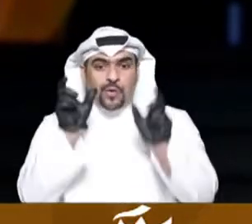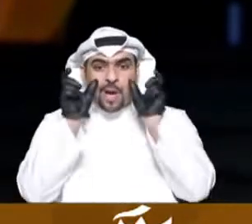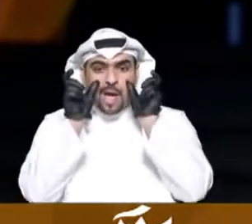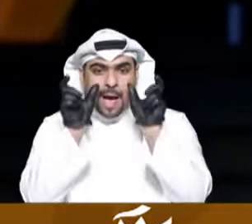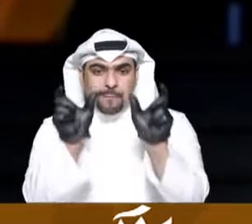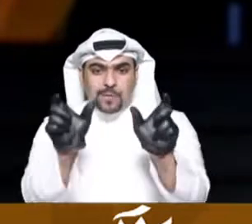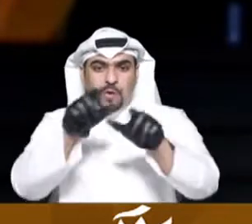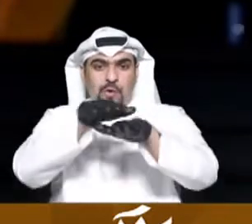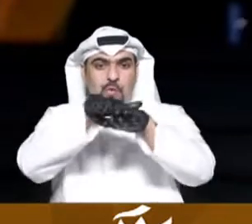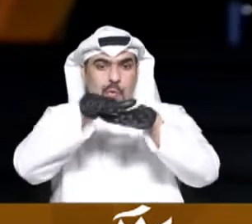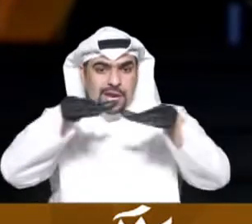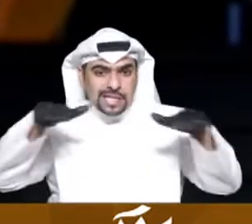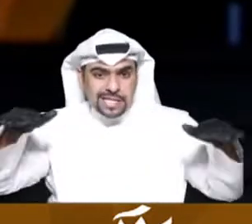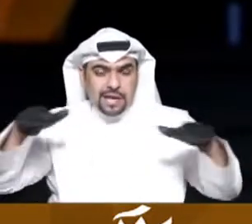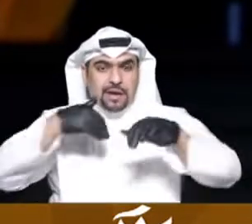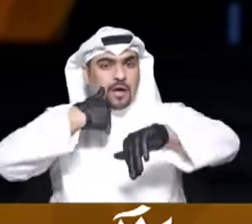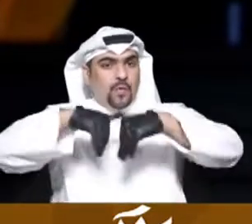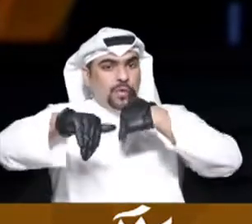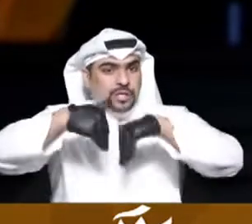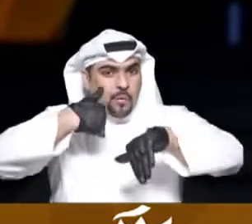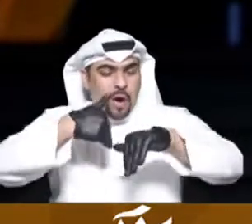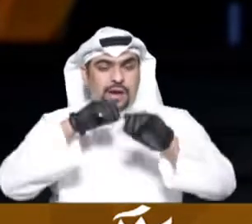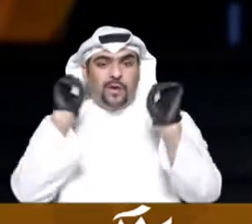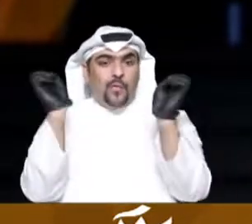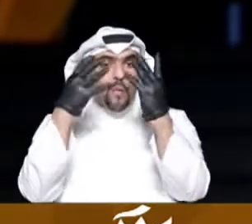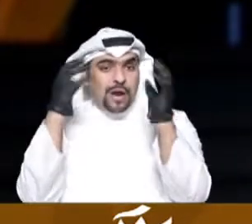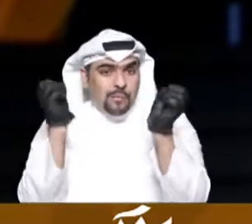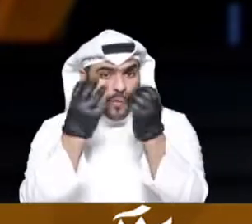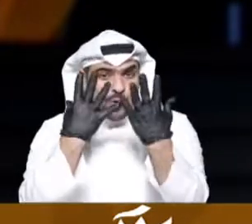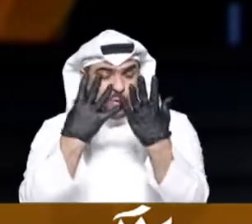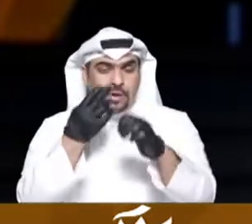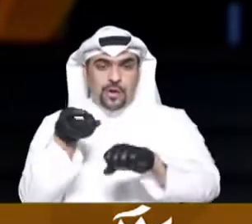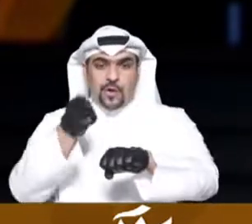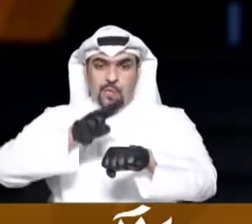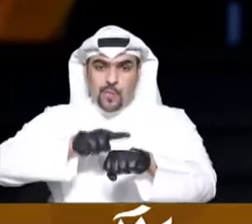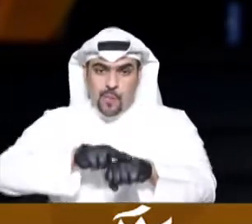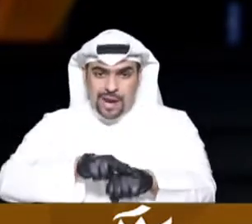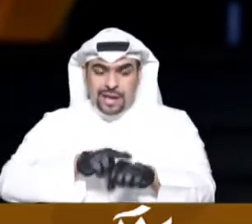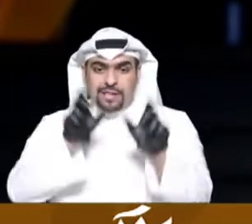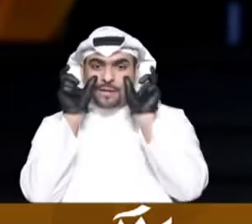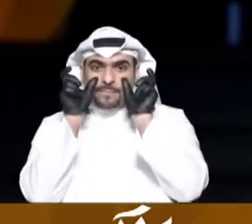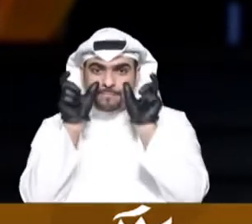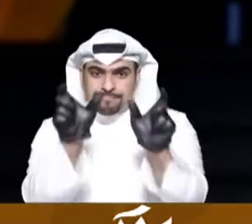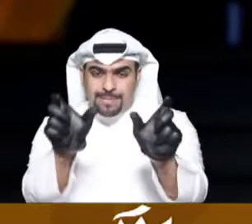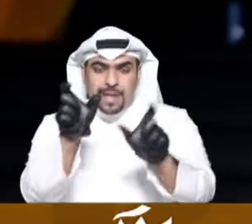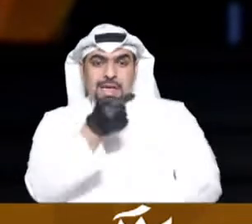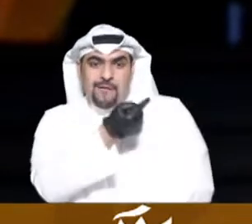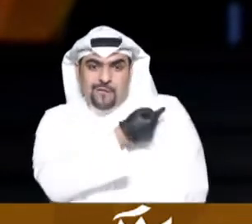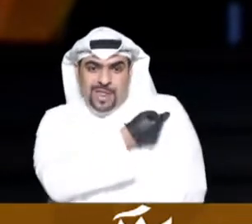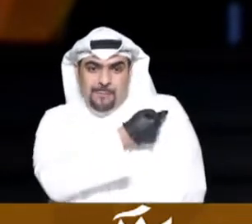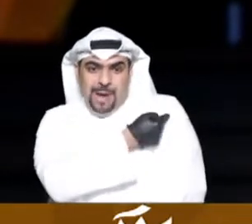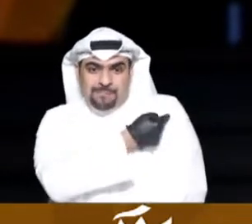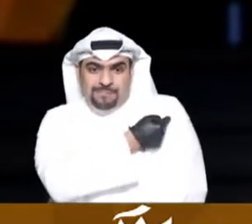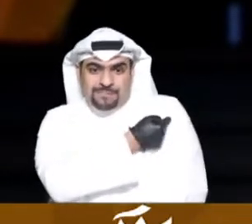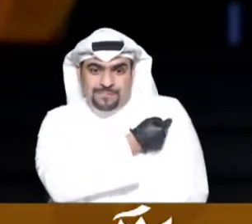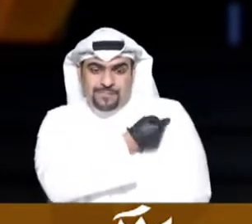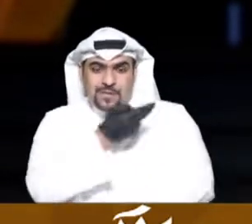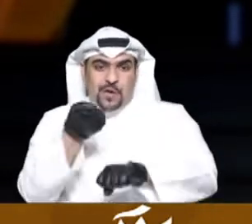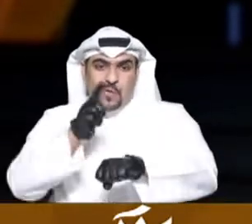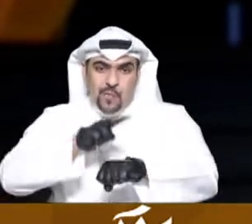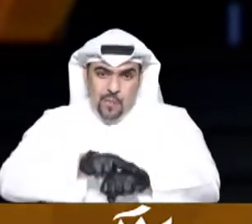الجبهة الداخلية، في أيضا يعني تأمين مراكز الحجر الصحي، وأيضا في يعني الحجر